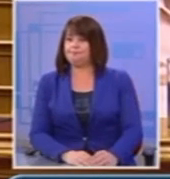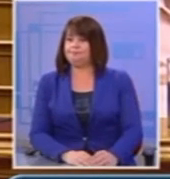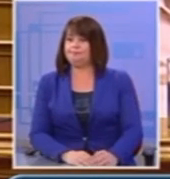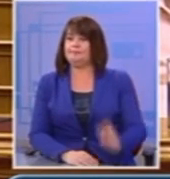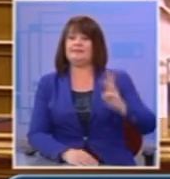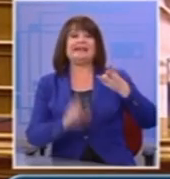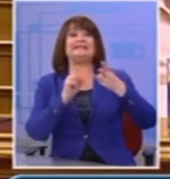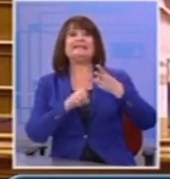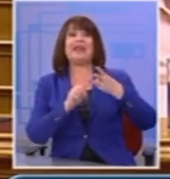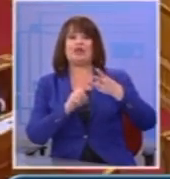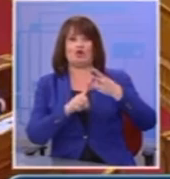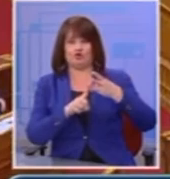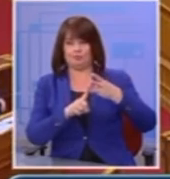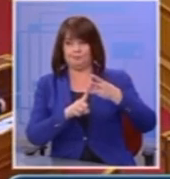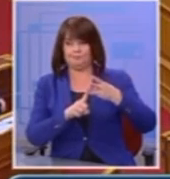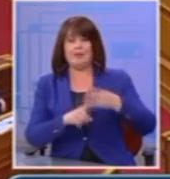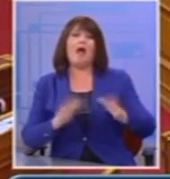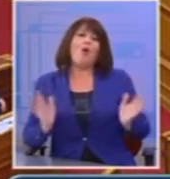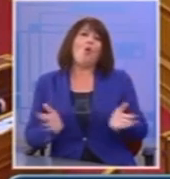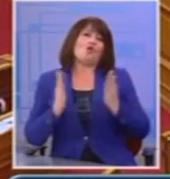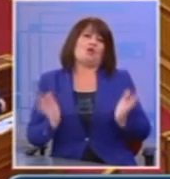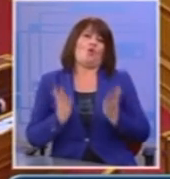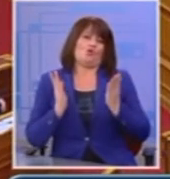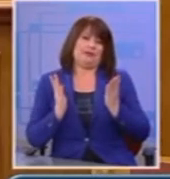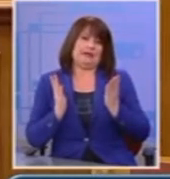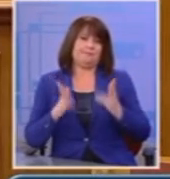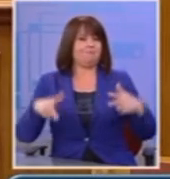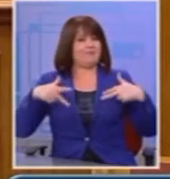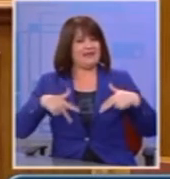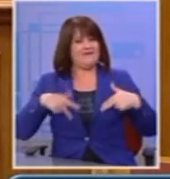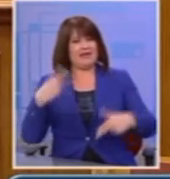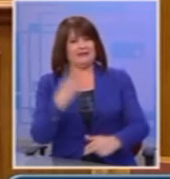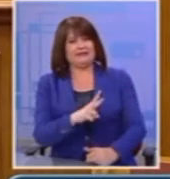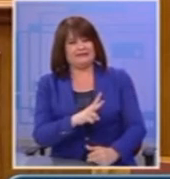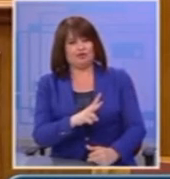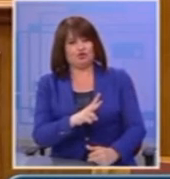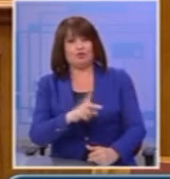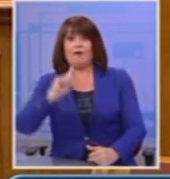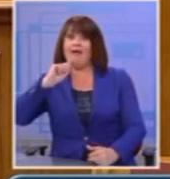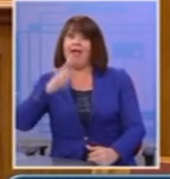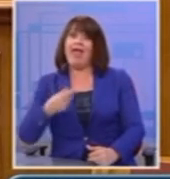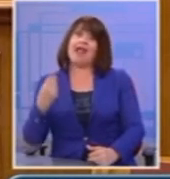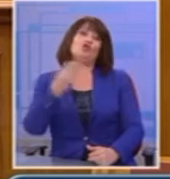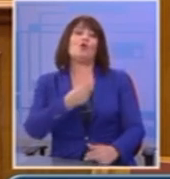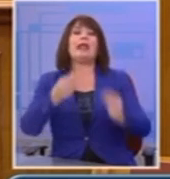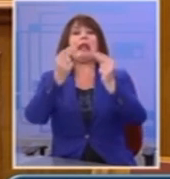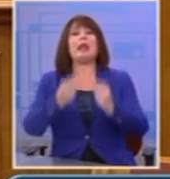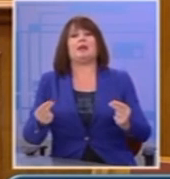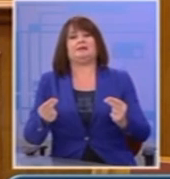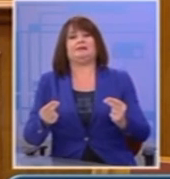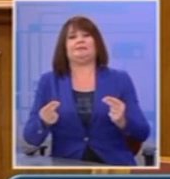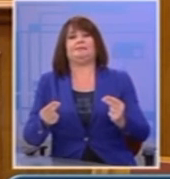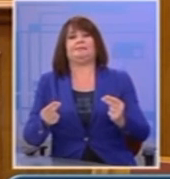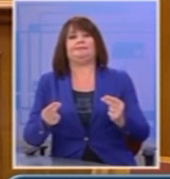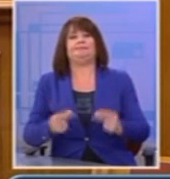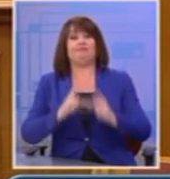Τρίτον, σε κάθε περίπτωση η κυβέρνησή σας έχει λάβει εντολή για λύση.